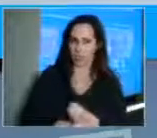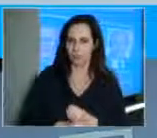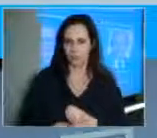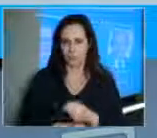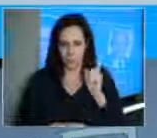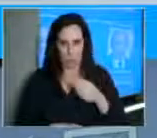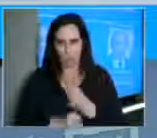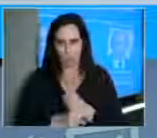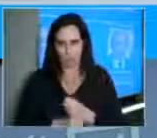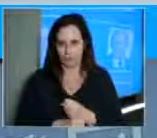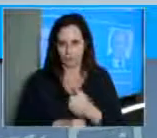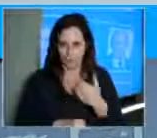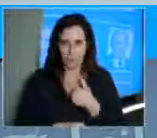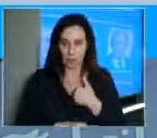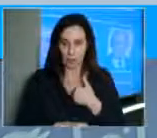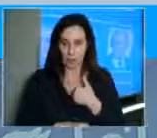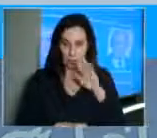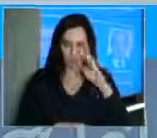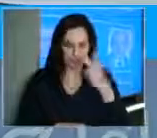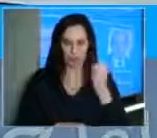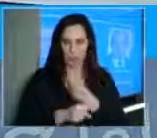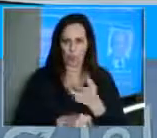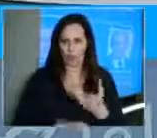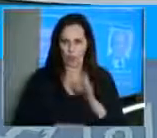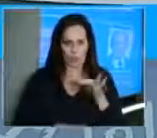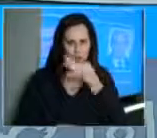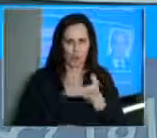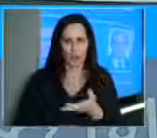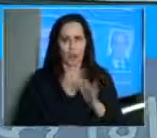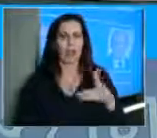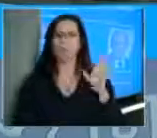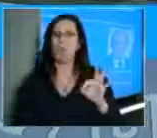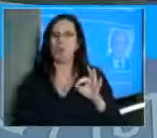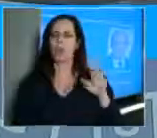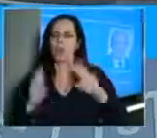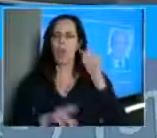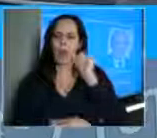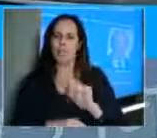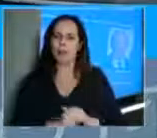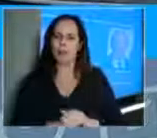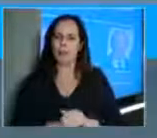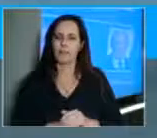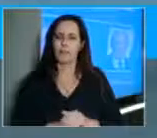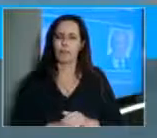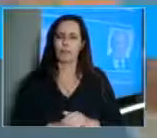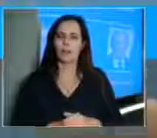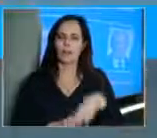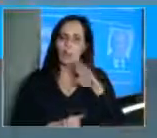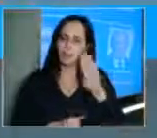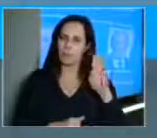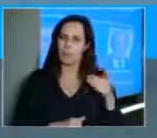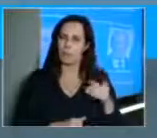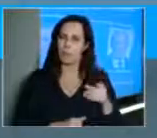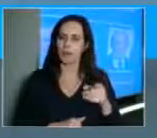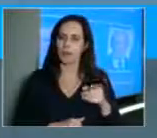וכמה שהוא צריך לעשות את זה. זאת אומרת, אני בתור ביבי, בוודאי שהוא עושה את זה, אין בכלל ויכוח. כמה זה פוגע בכחול לבן? כשביבי מארח את